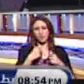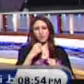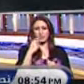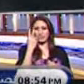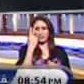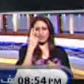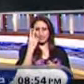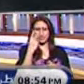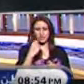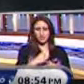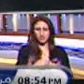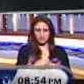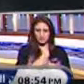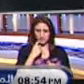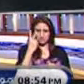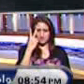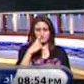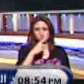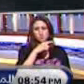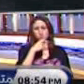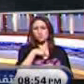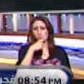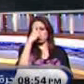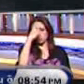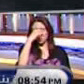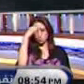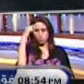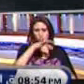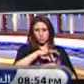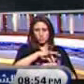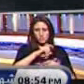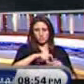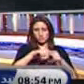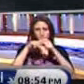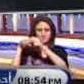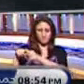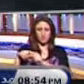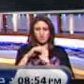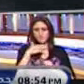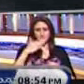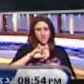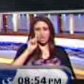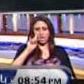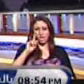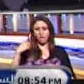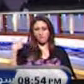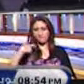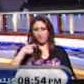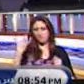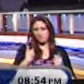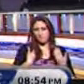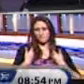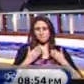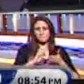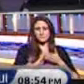اثنين من الأهالي، نقل إلى مستشفى وسنة المركزي لإسعافهم، وألقي القبض على المتهم وهو